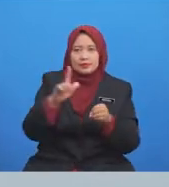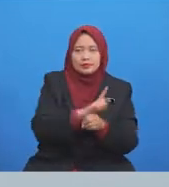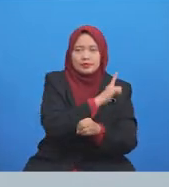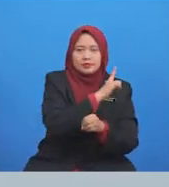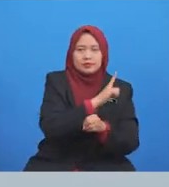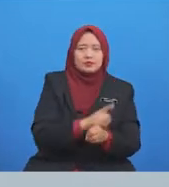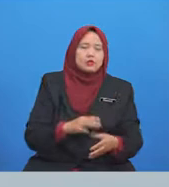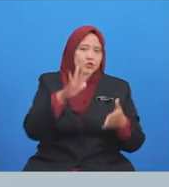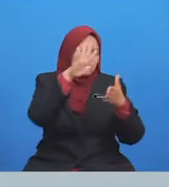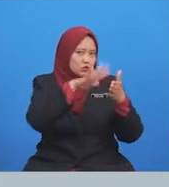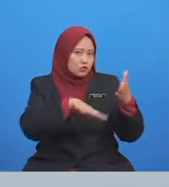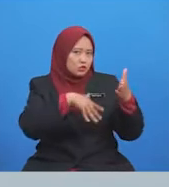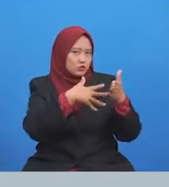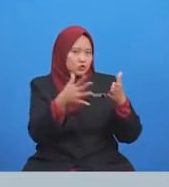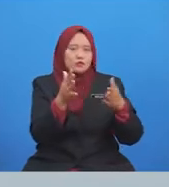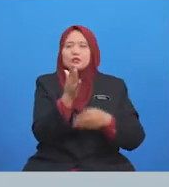di paparan ini.